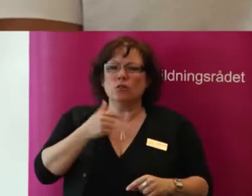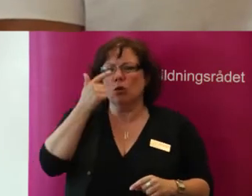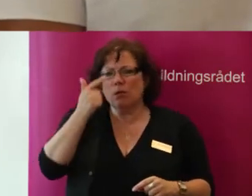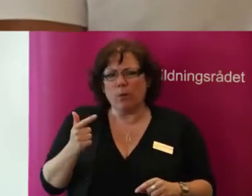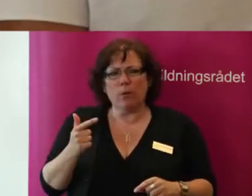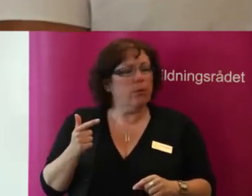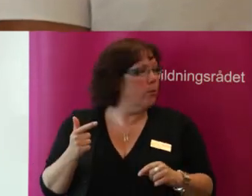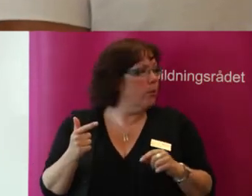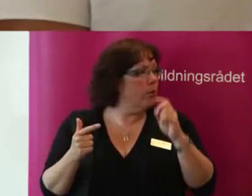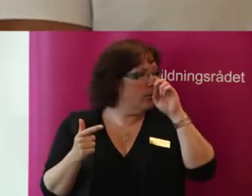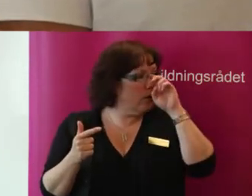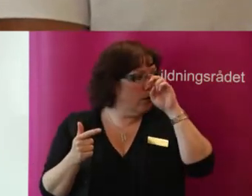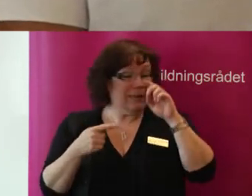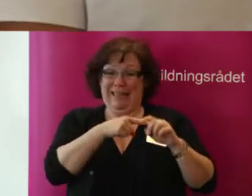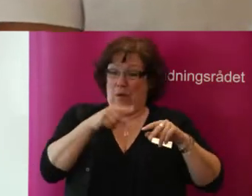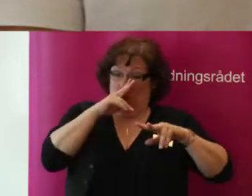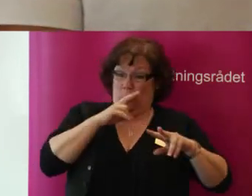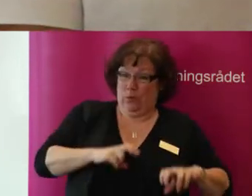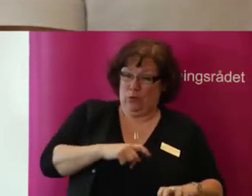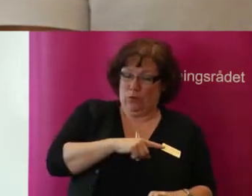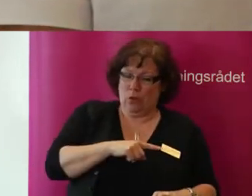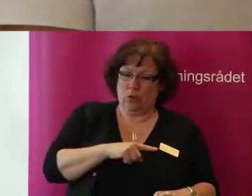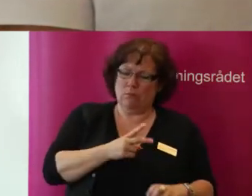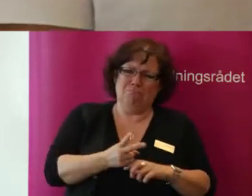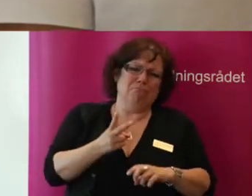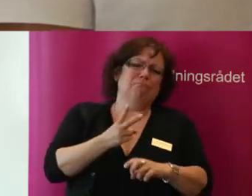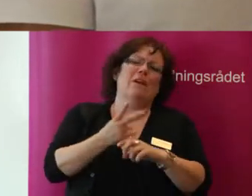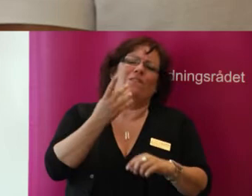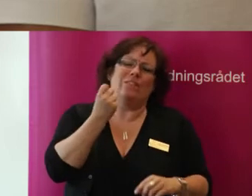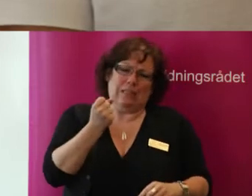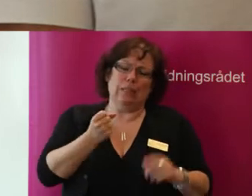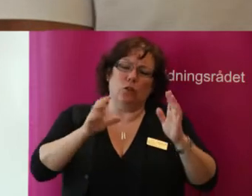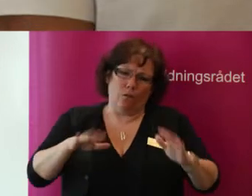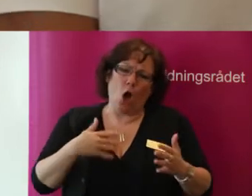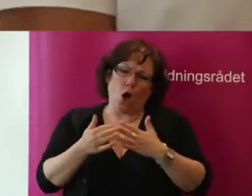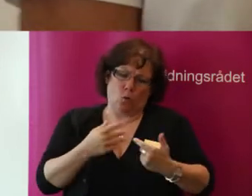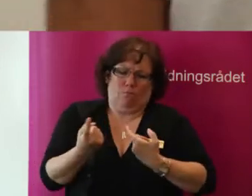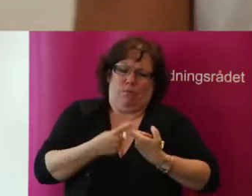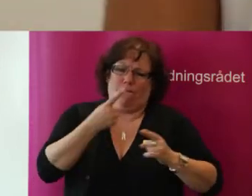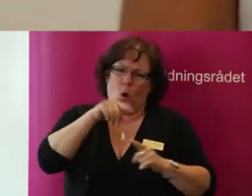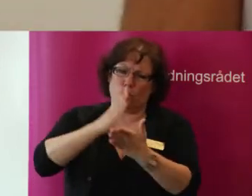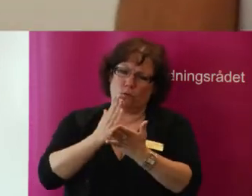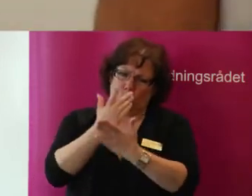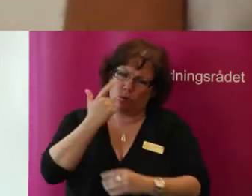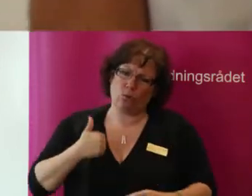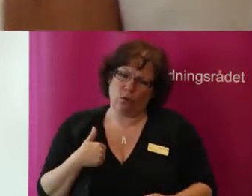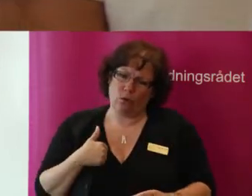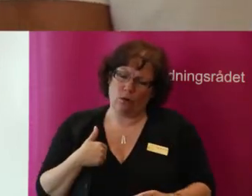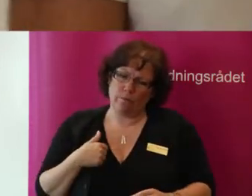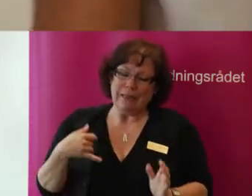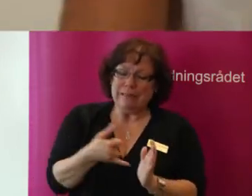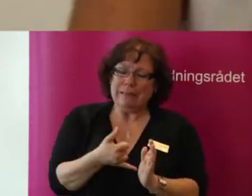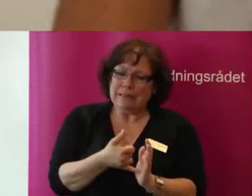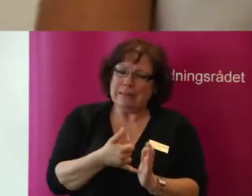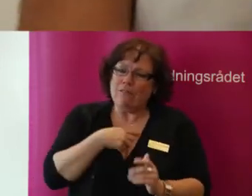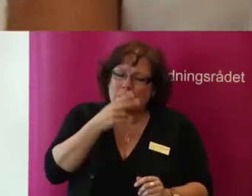här undersökningen är en av de viktigaste som är gjorda inom folkhögskolan. För här kan vi också se vad är